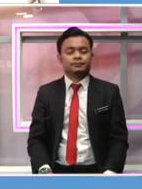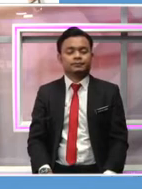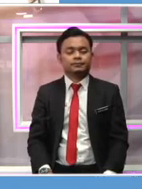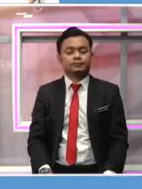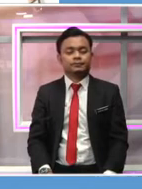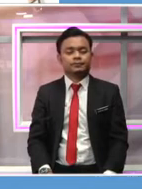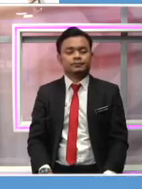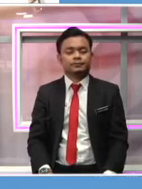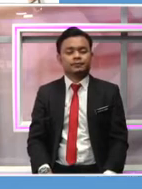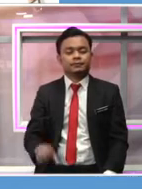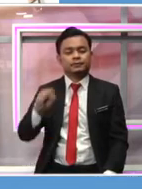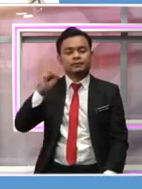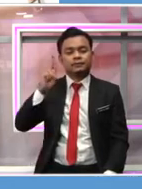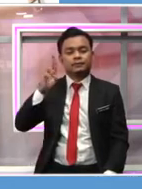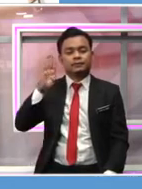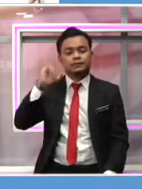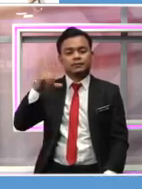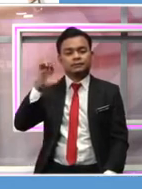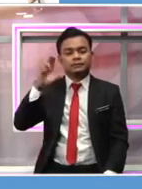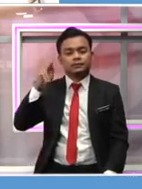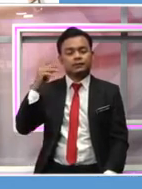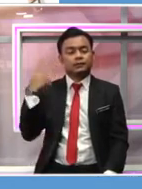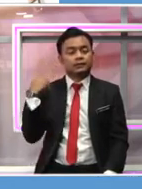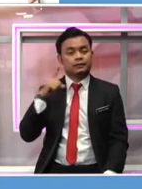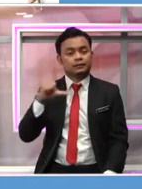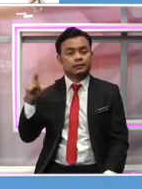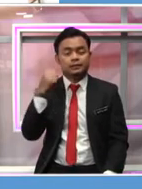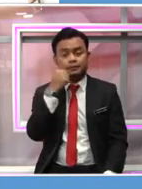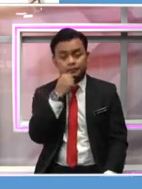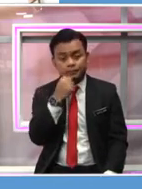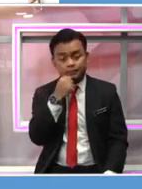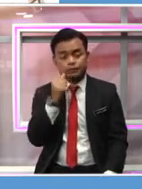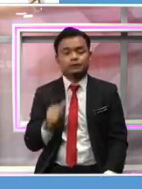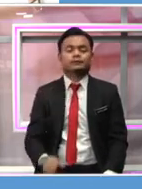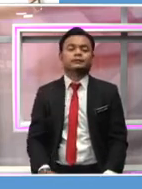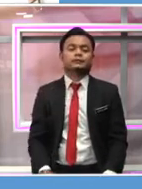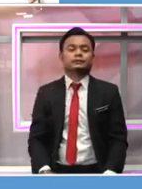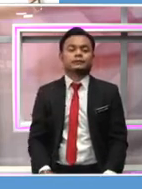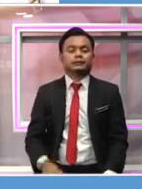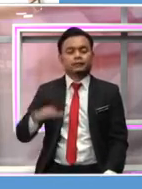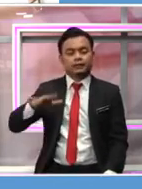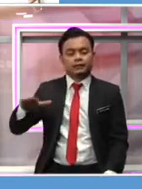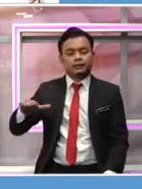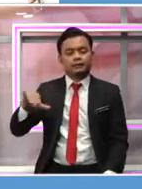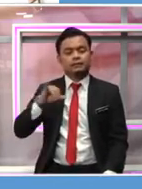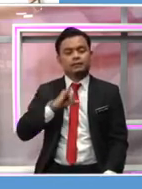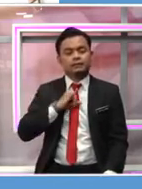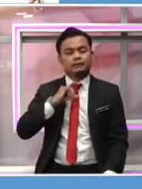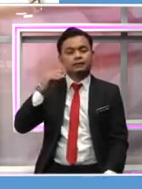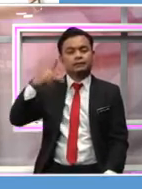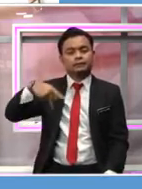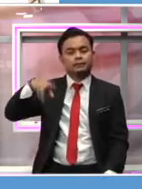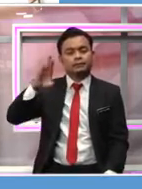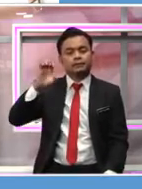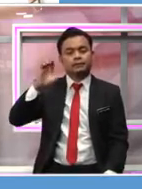Desa aje anak saya sama yang kedua juga nah Nisa kita tengok berlangsung itu dari jepun